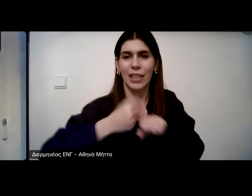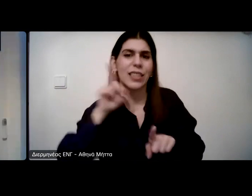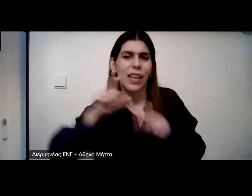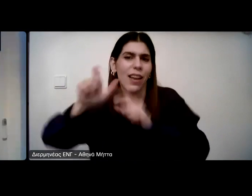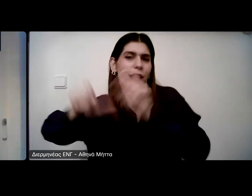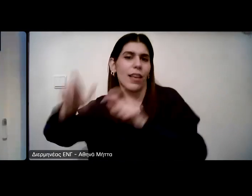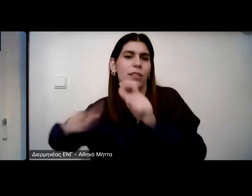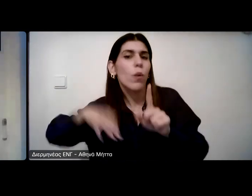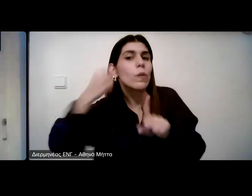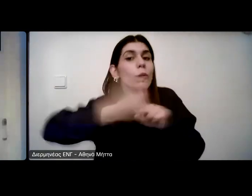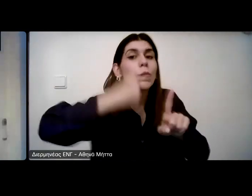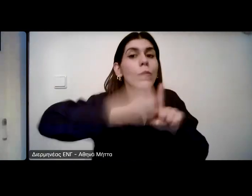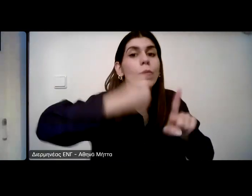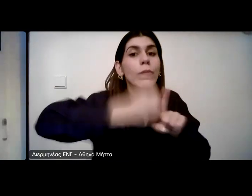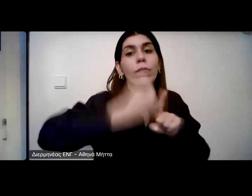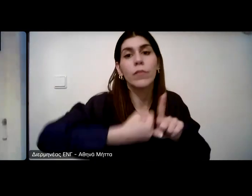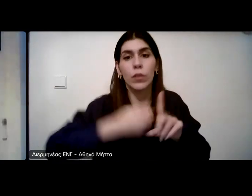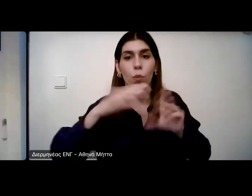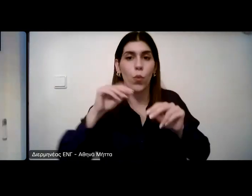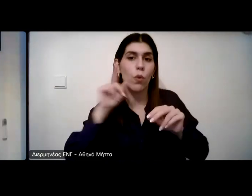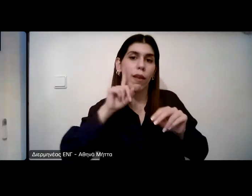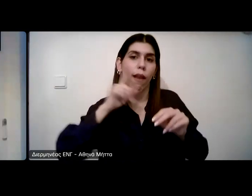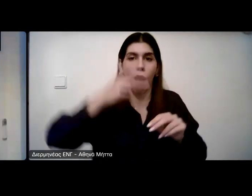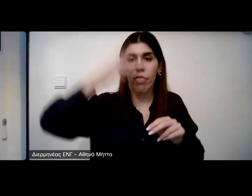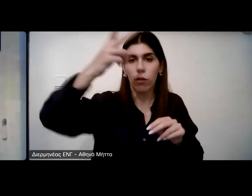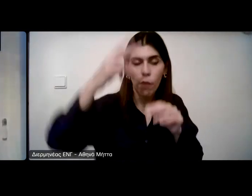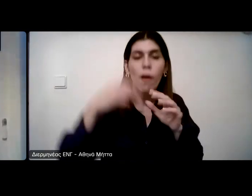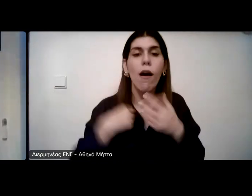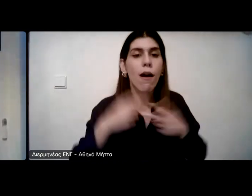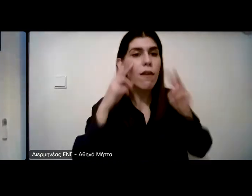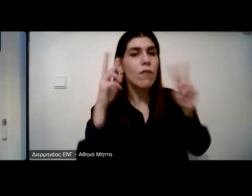μια νέα αορατότητα των γυναικών και την